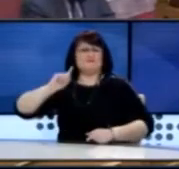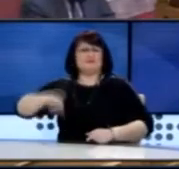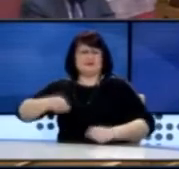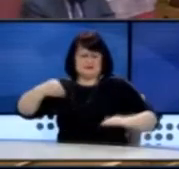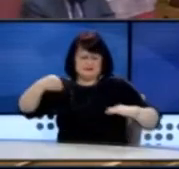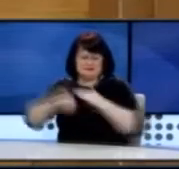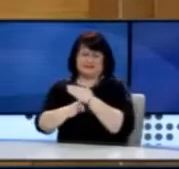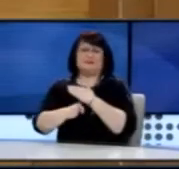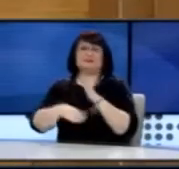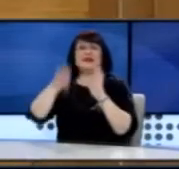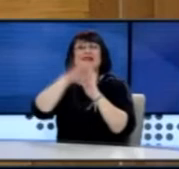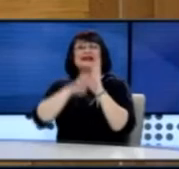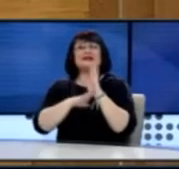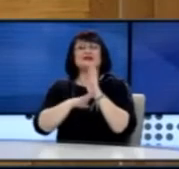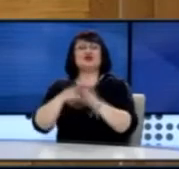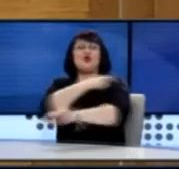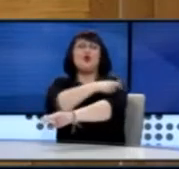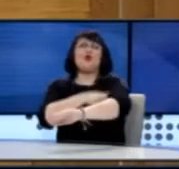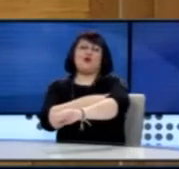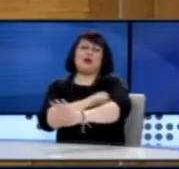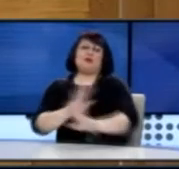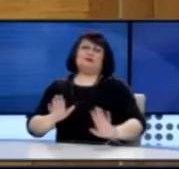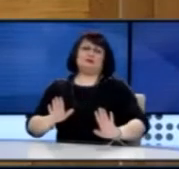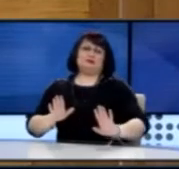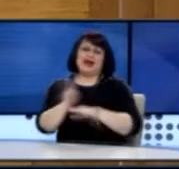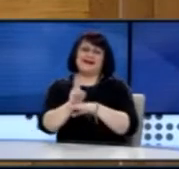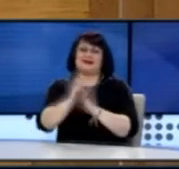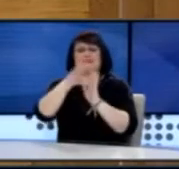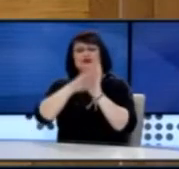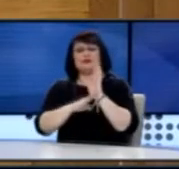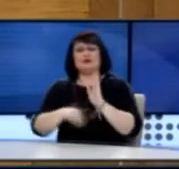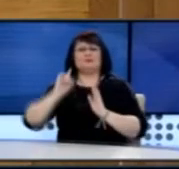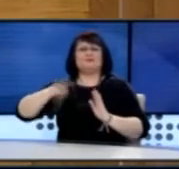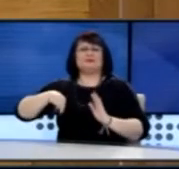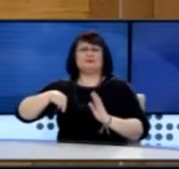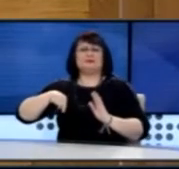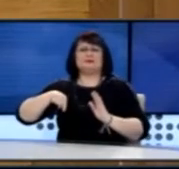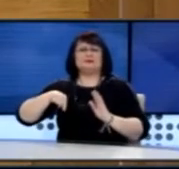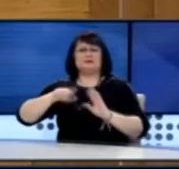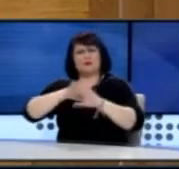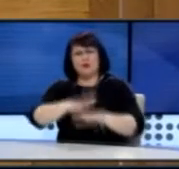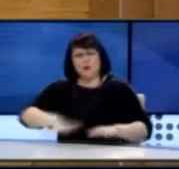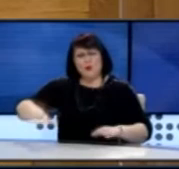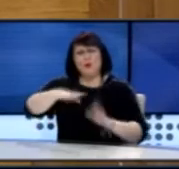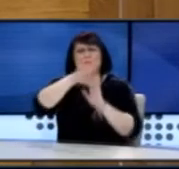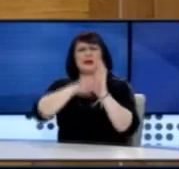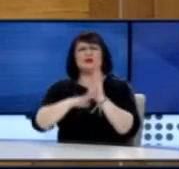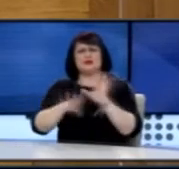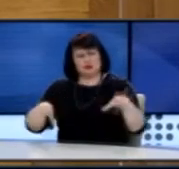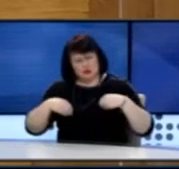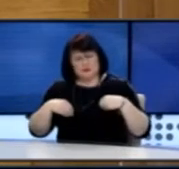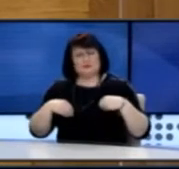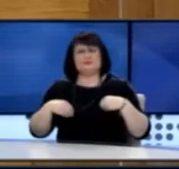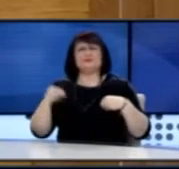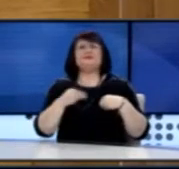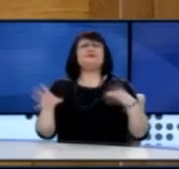παραβίαση του καταστατικού χάρτη του Οργανισμού των ΗΠΑ και των οικουμενικά αποδεκτών κανόνων